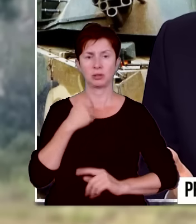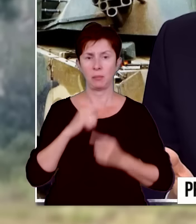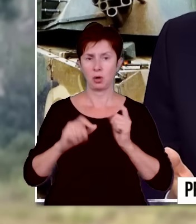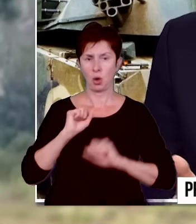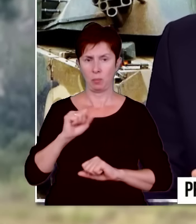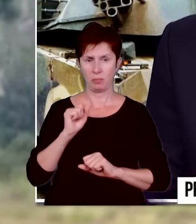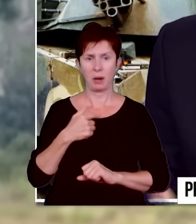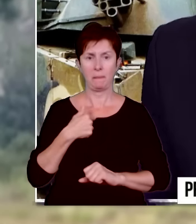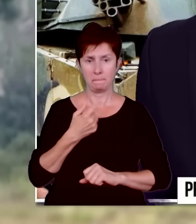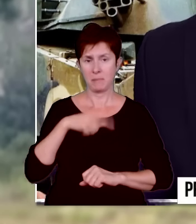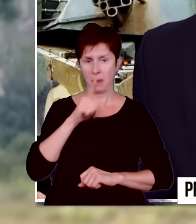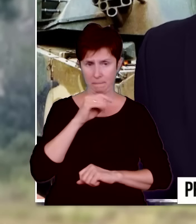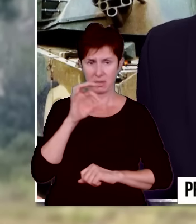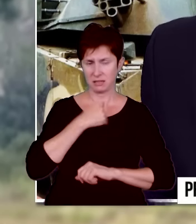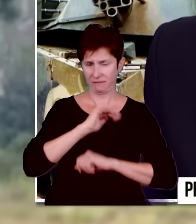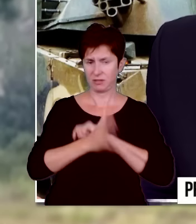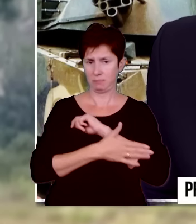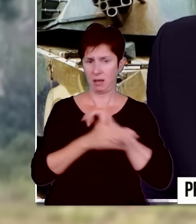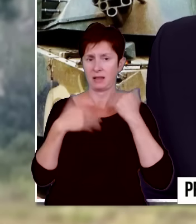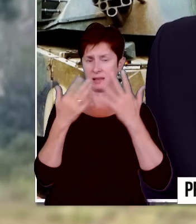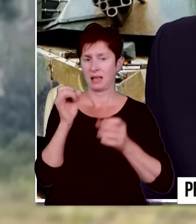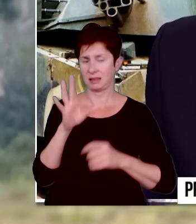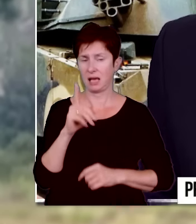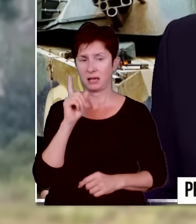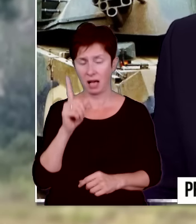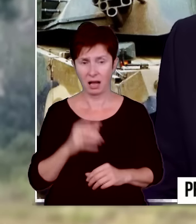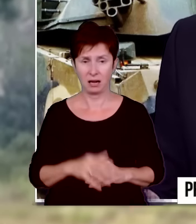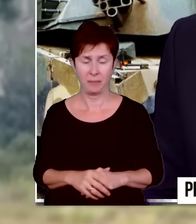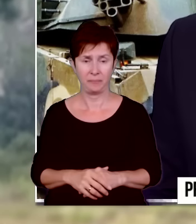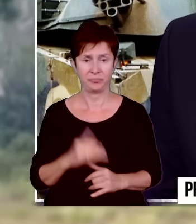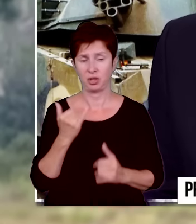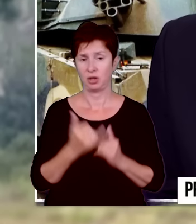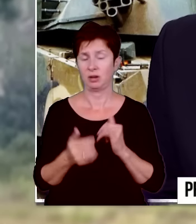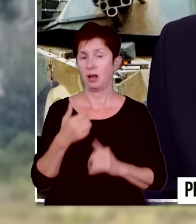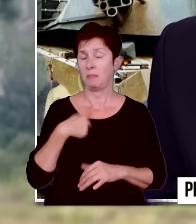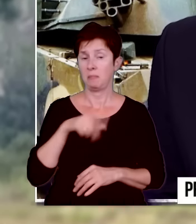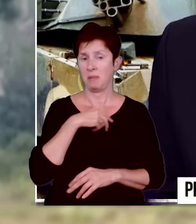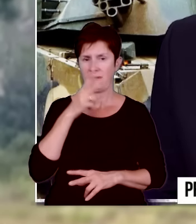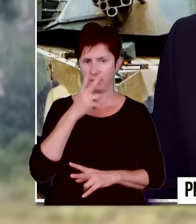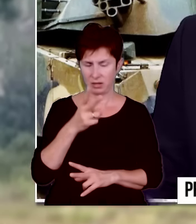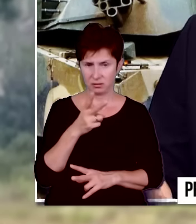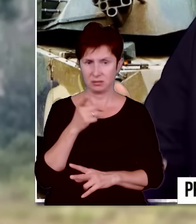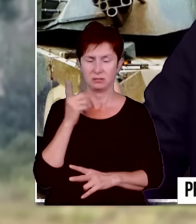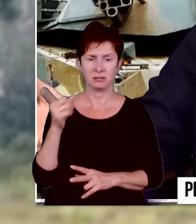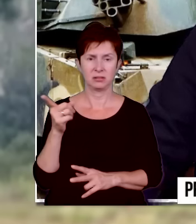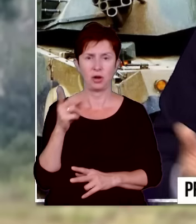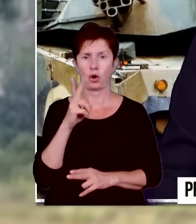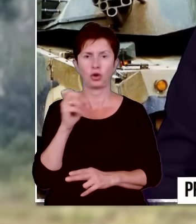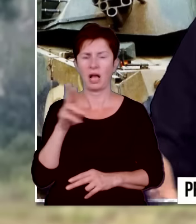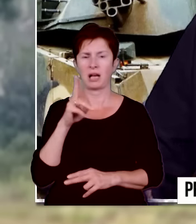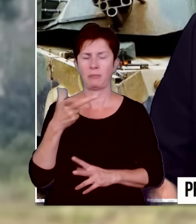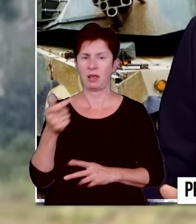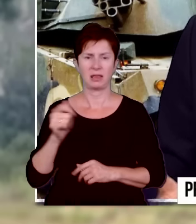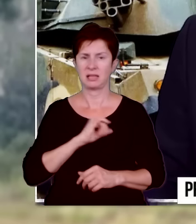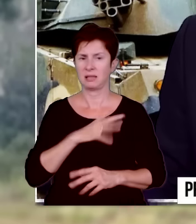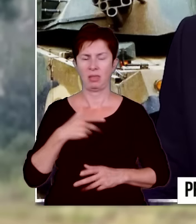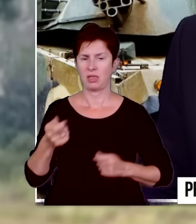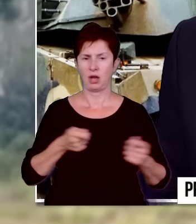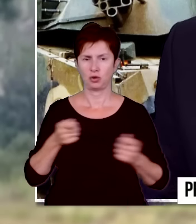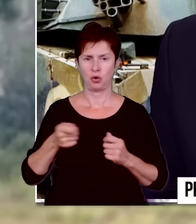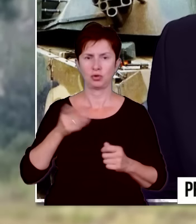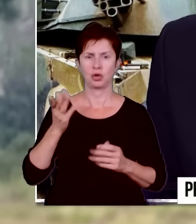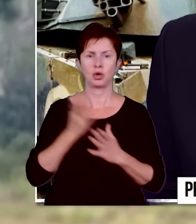wsparcie natomiast no nie będziemy milczy w sytuacji kiedy po pierwsze widzimy że ogon kręci psem Jeśli mówimy o tym że jest cała masa